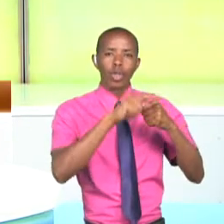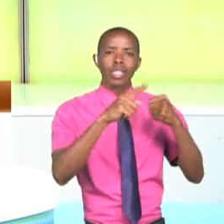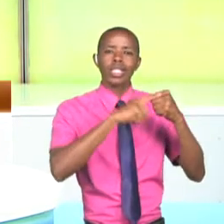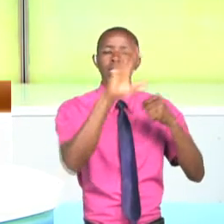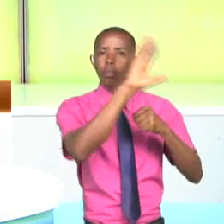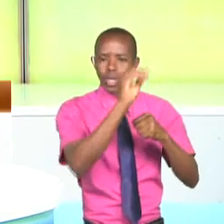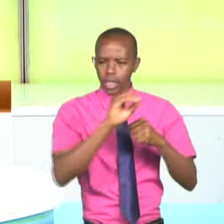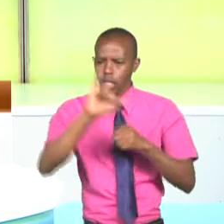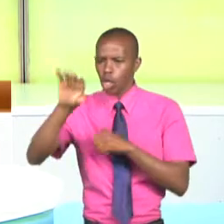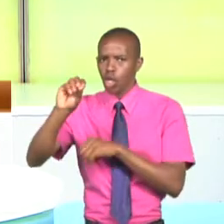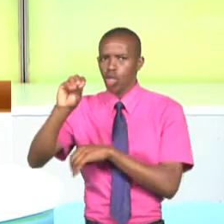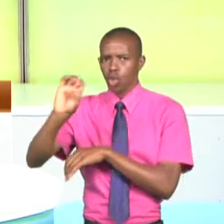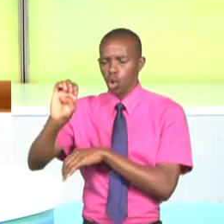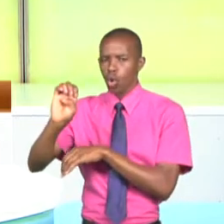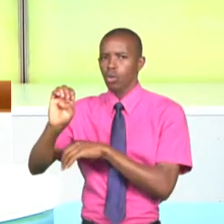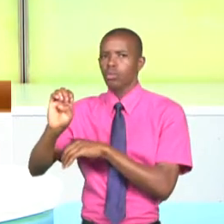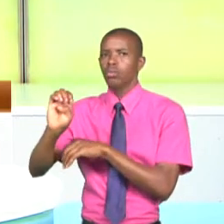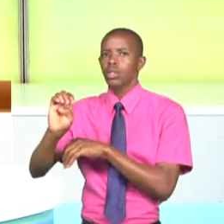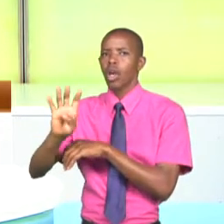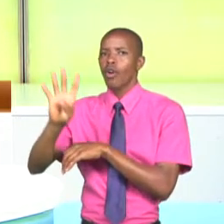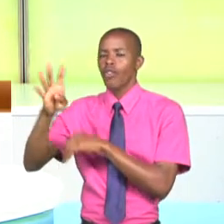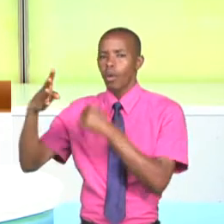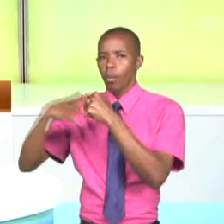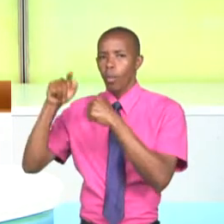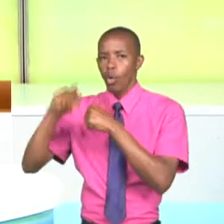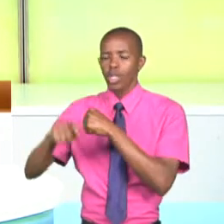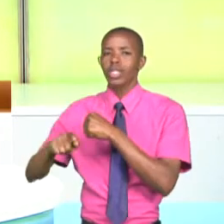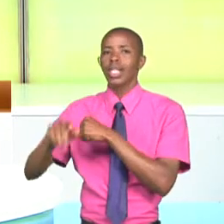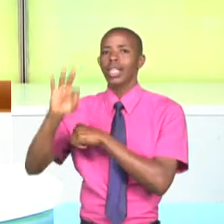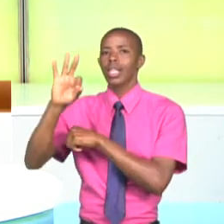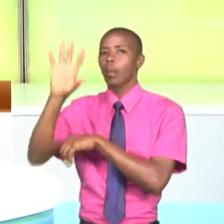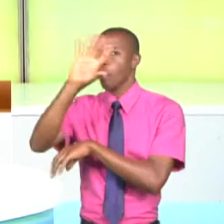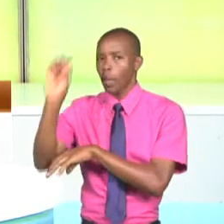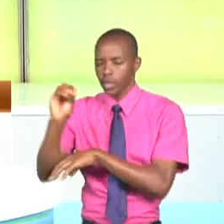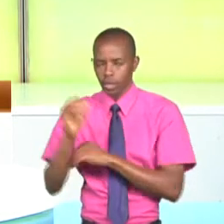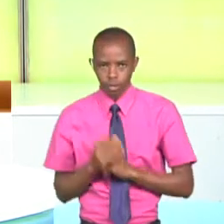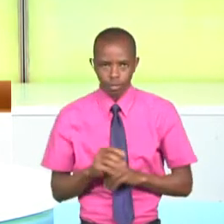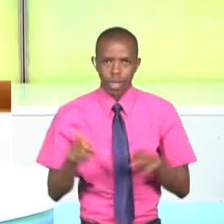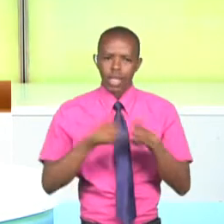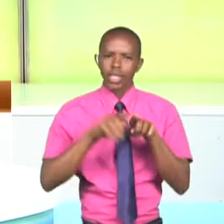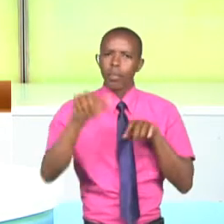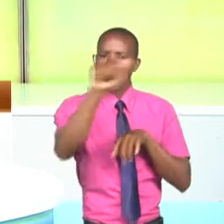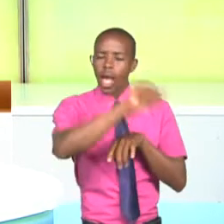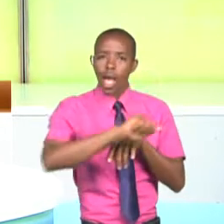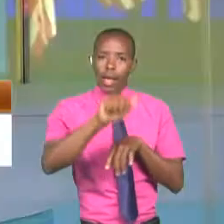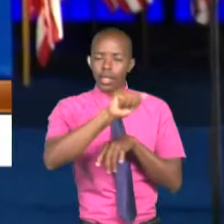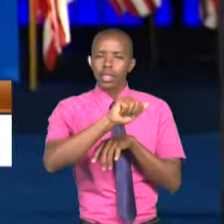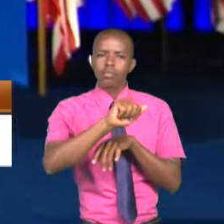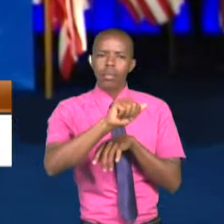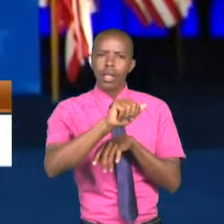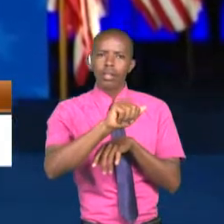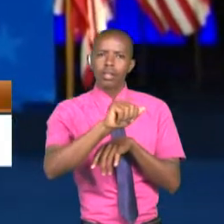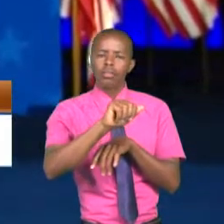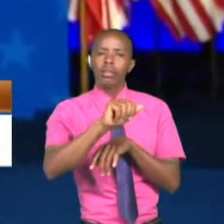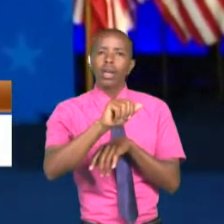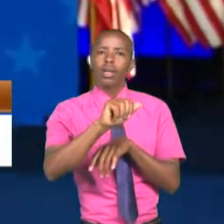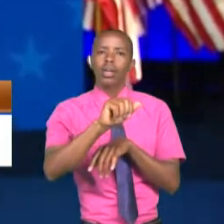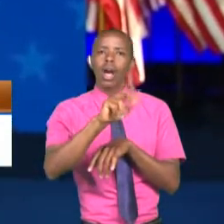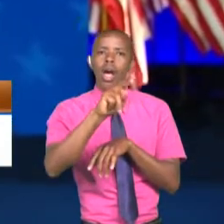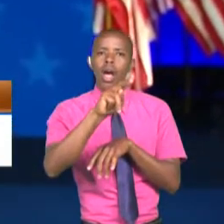huku Joe Biden akiwa na asilimia 49.3. Vile vile maeneo ya Nevada, Wisconsin na